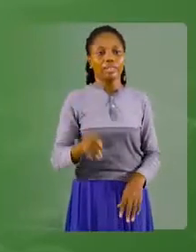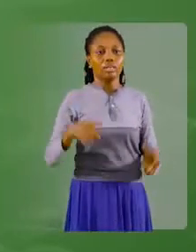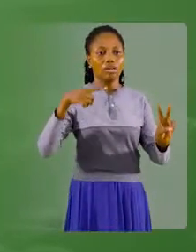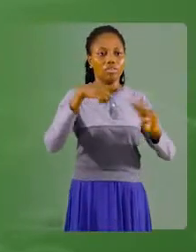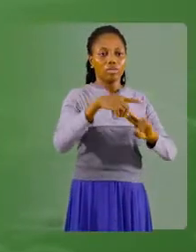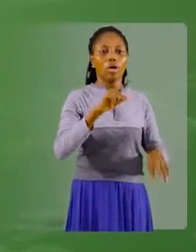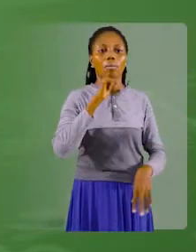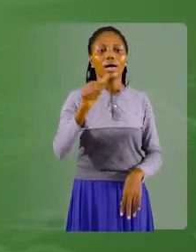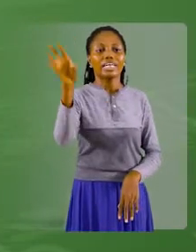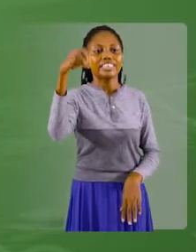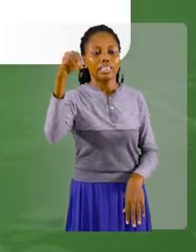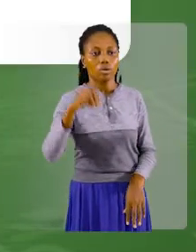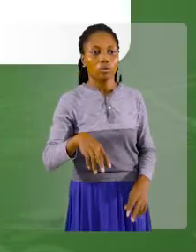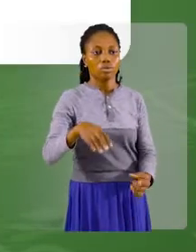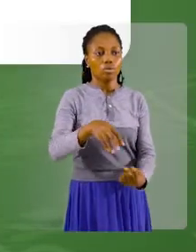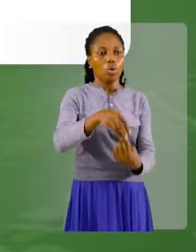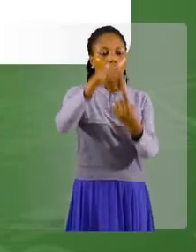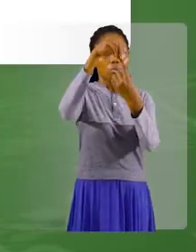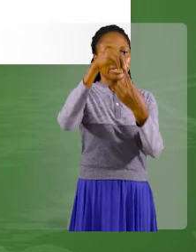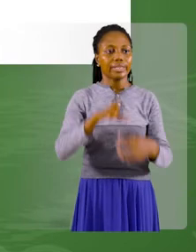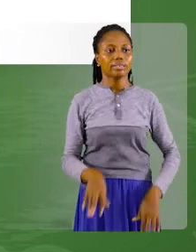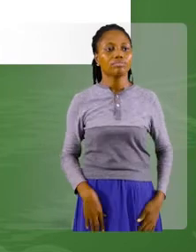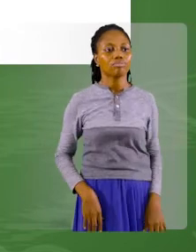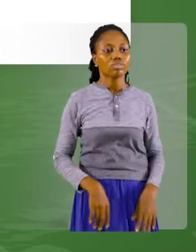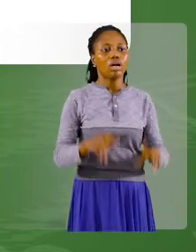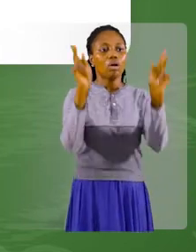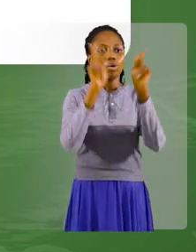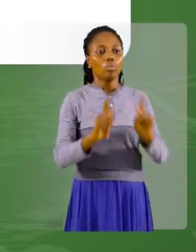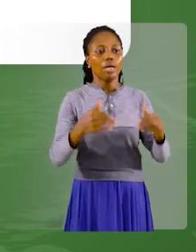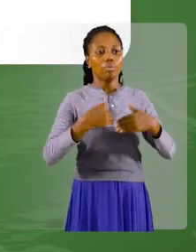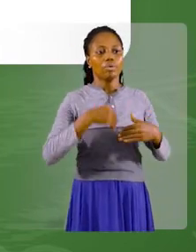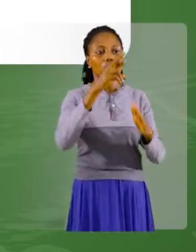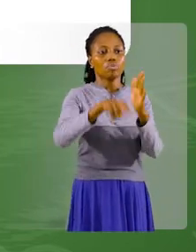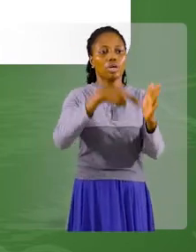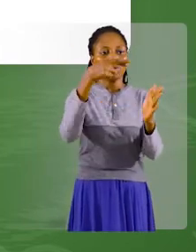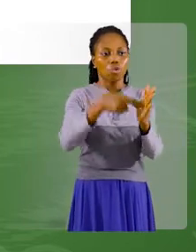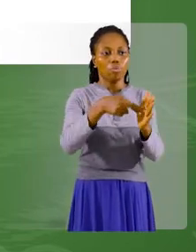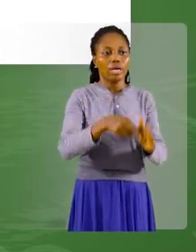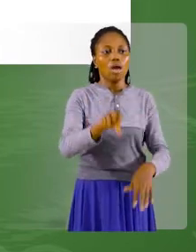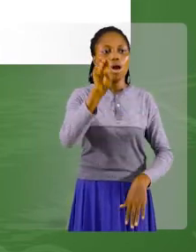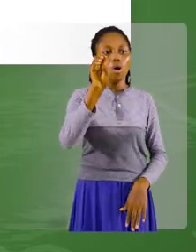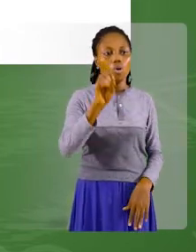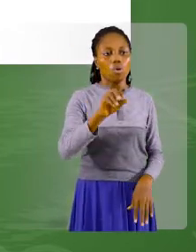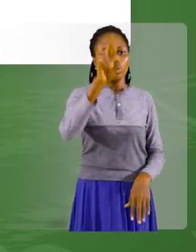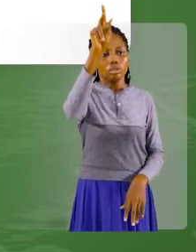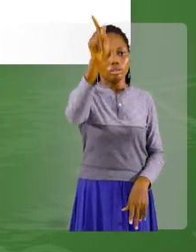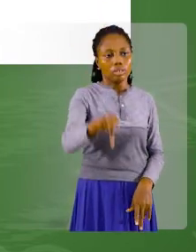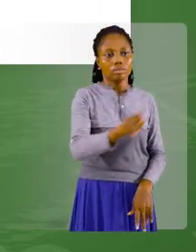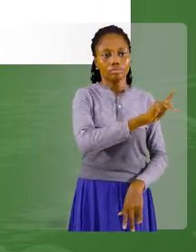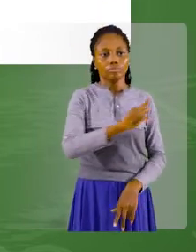orthogonaux. Propriété. Le plan est muni d'un repère